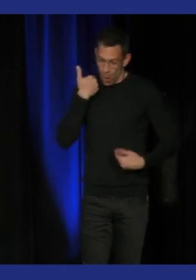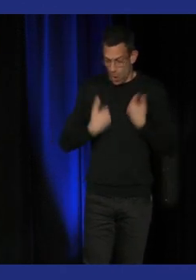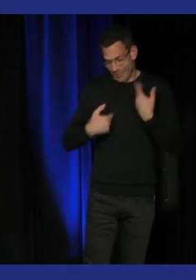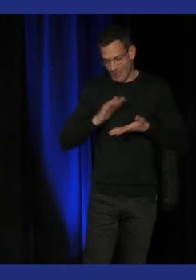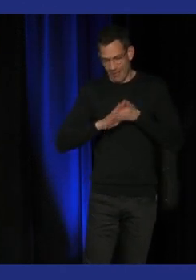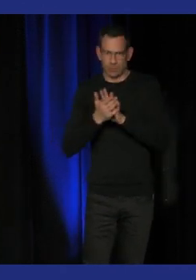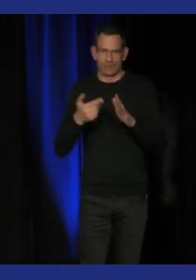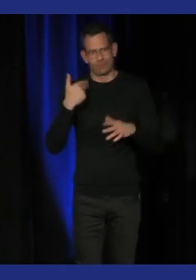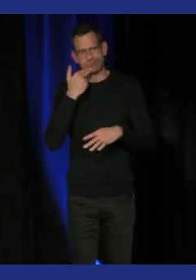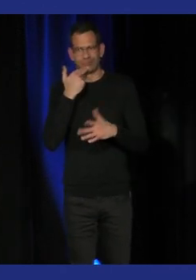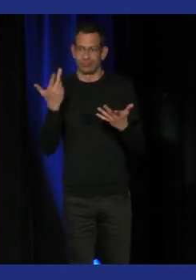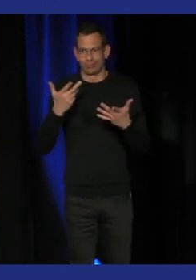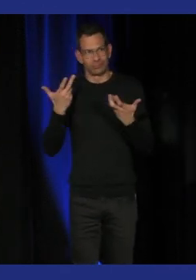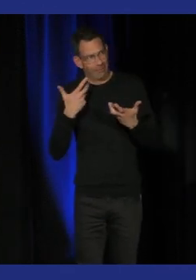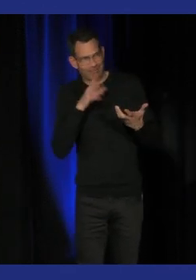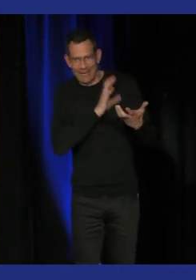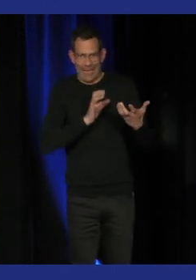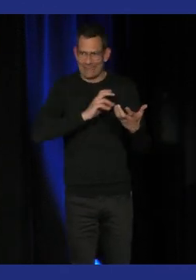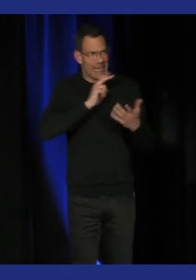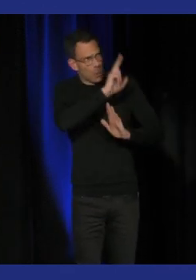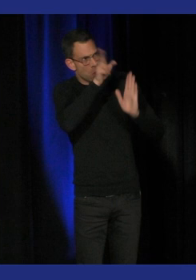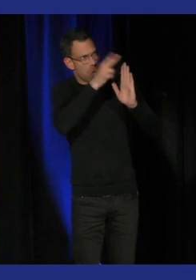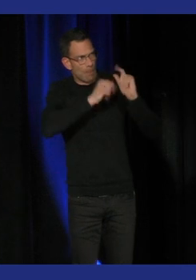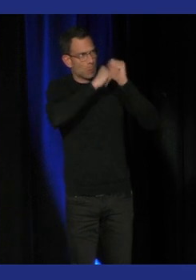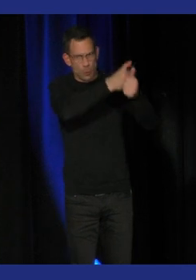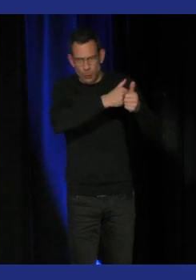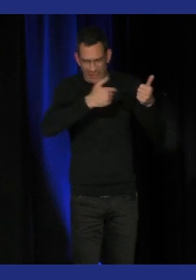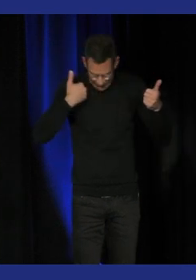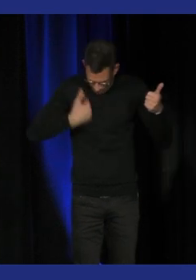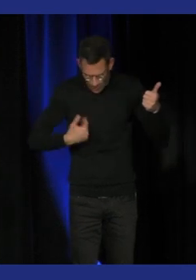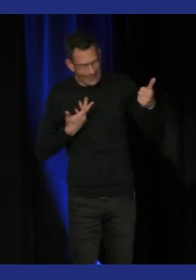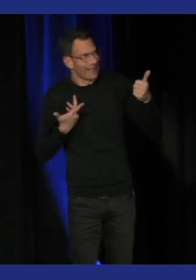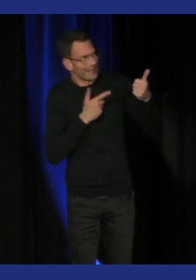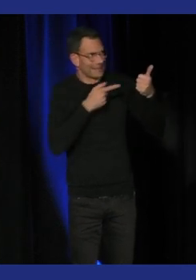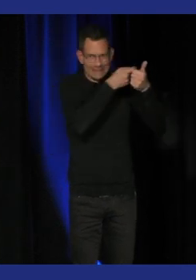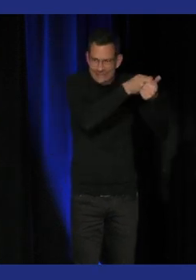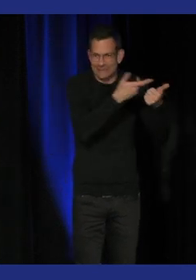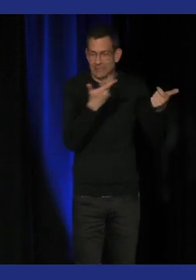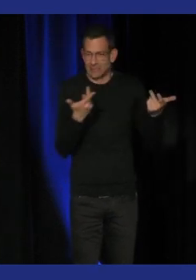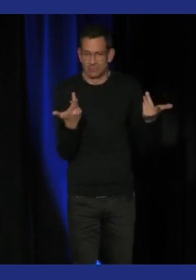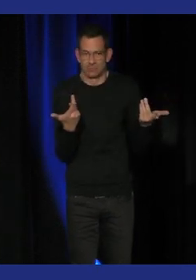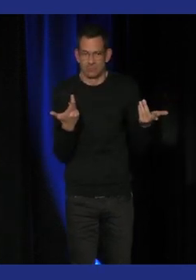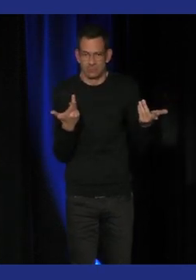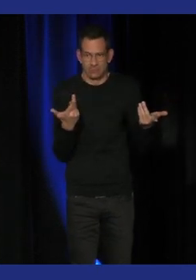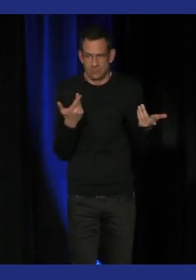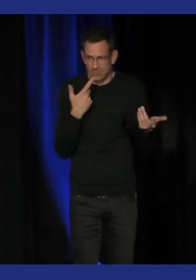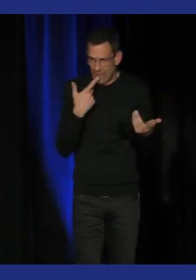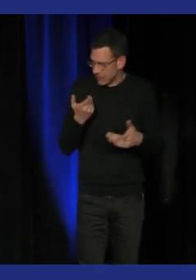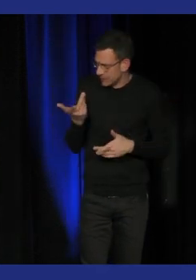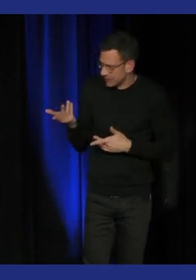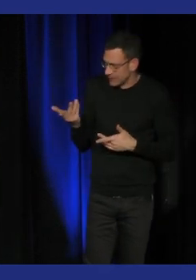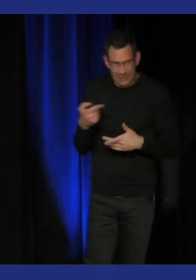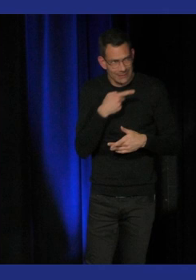c'est-à-dire essayer de coller un peu plus aux normes attendues, alors que ce n'est pas forcément leur handicap à